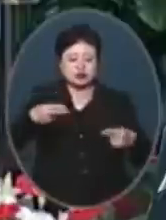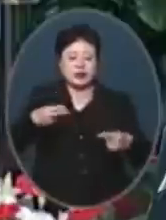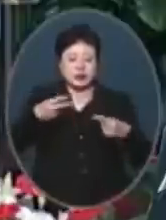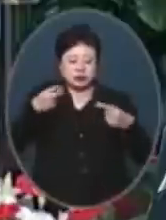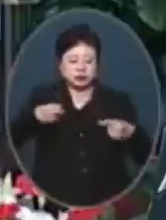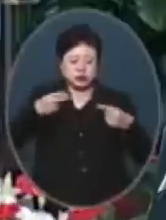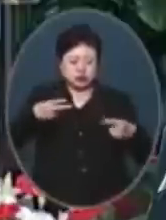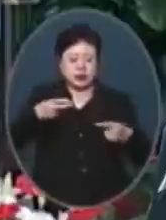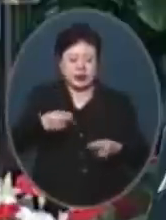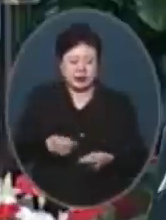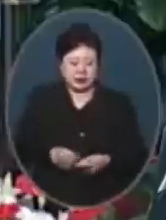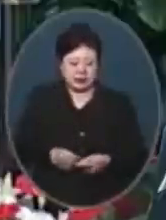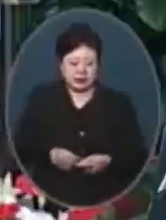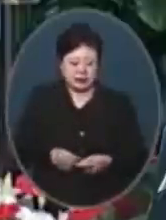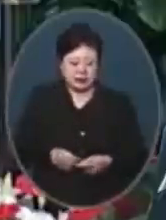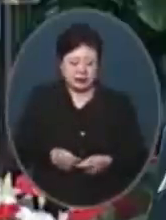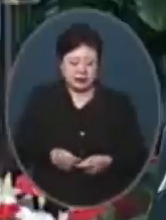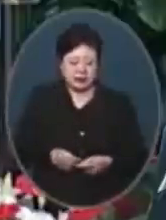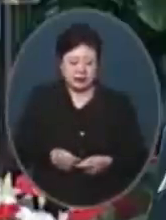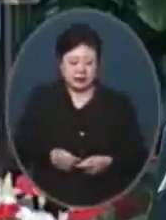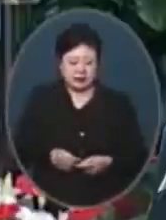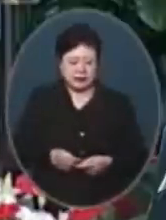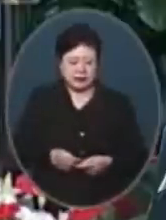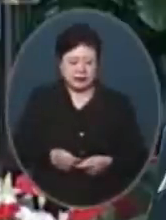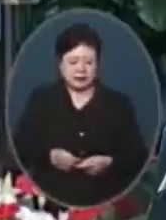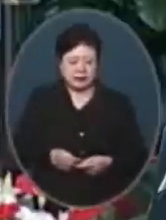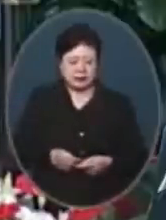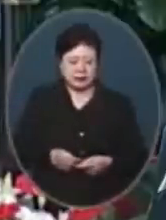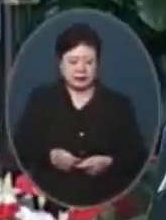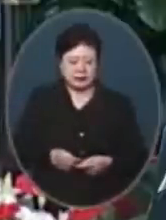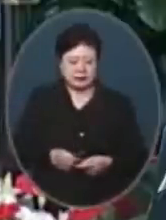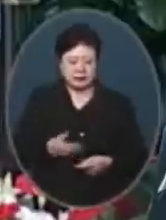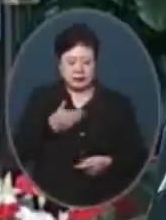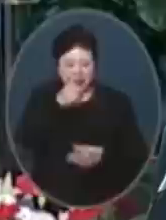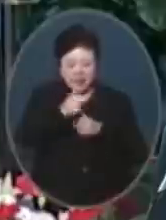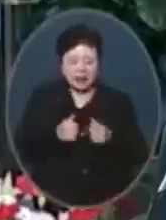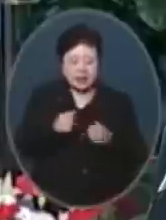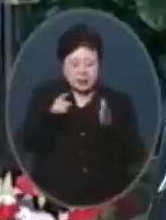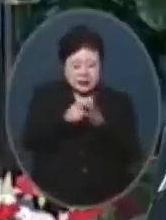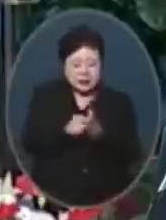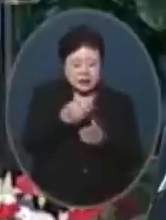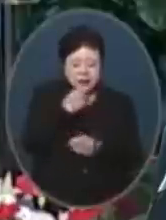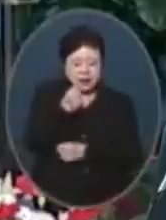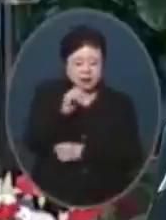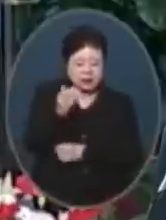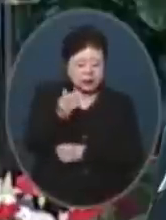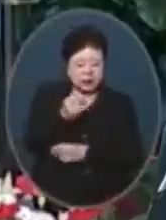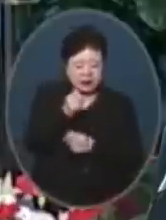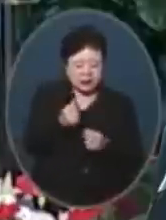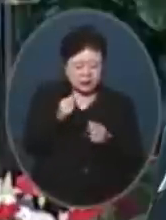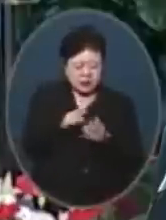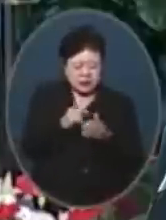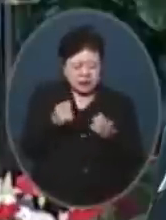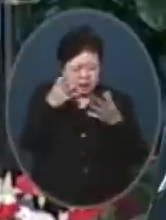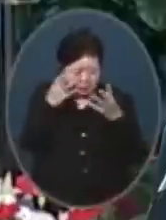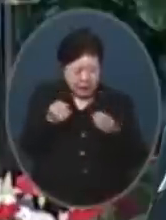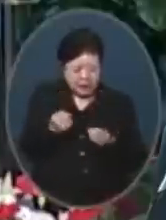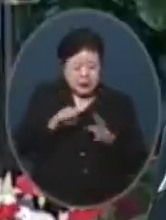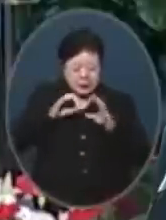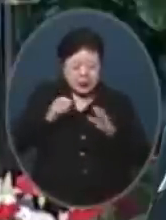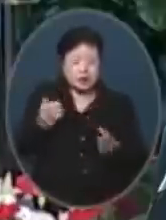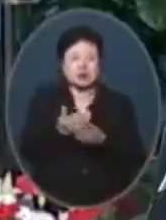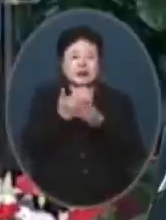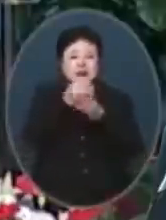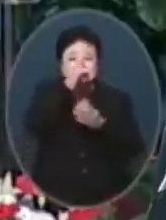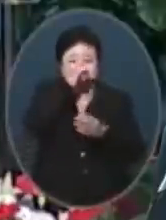하나님을 믿는 사람이 복의 권위이 되기 때문에 하나님을 믿는 사람이 많을수록 나라도